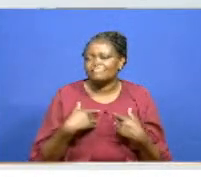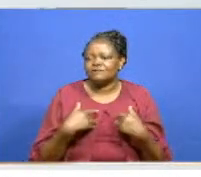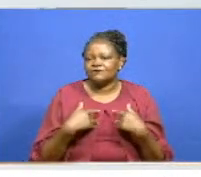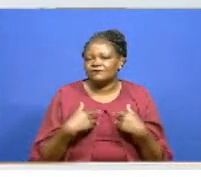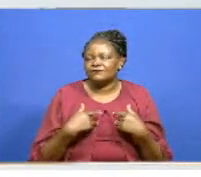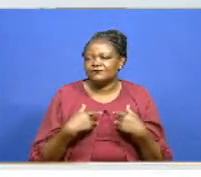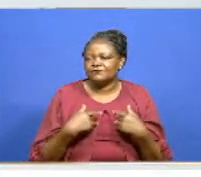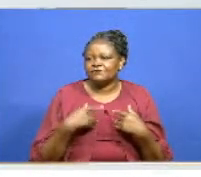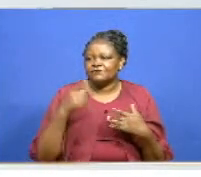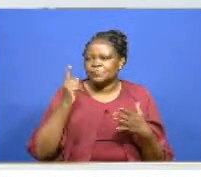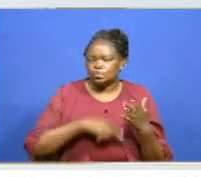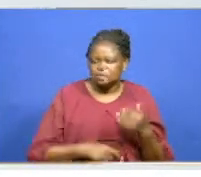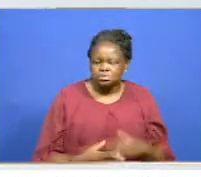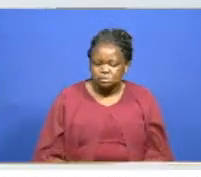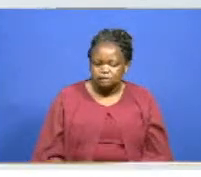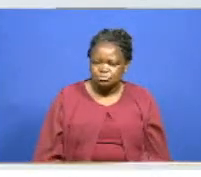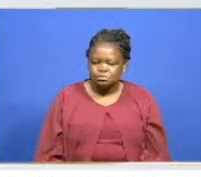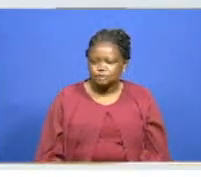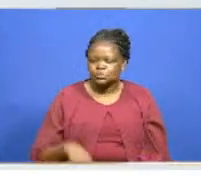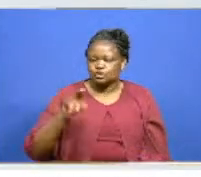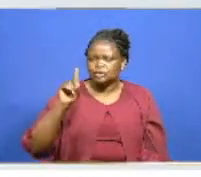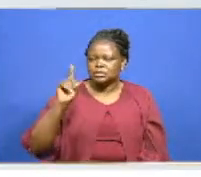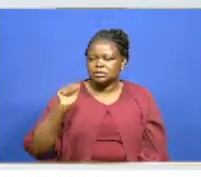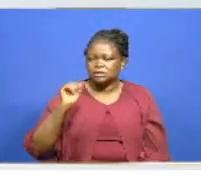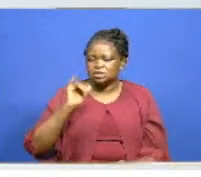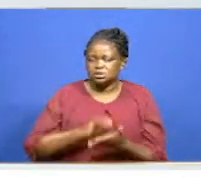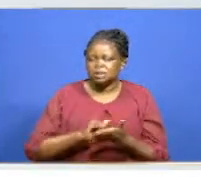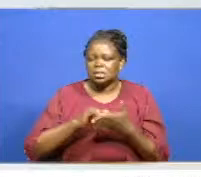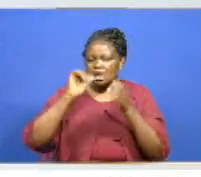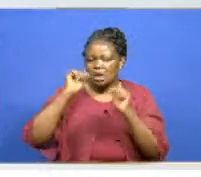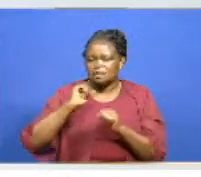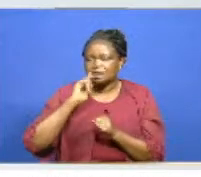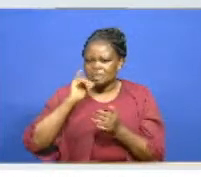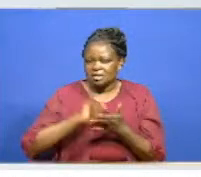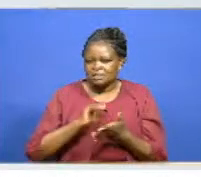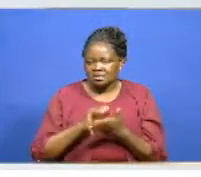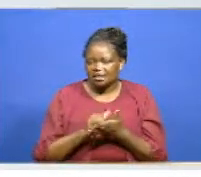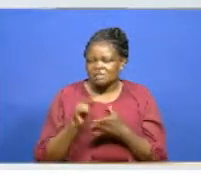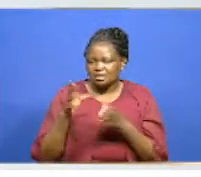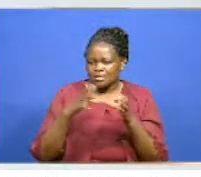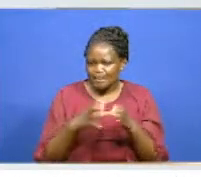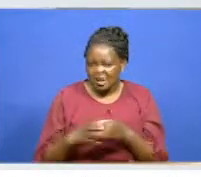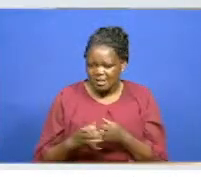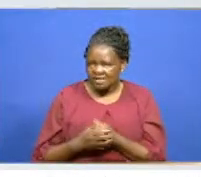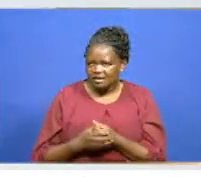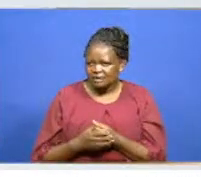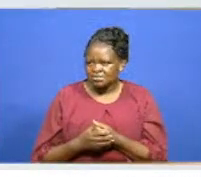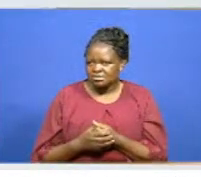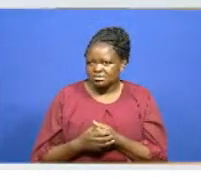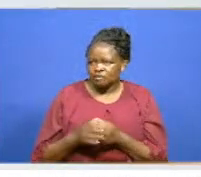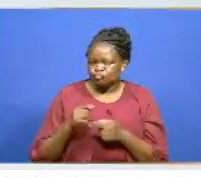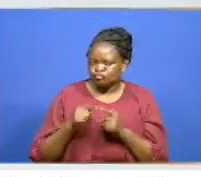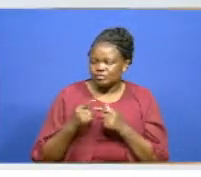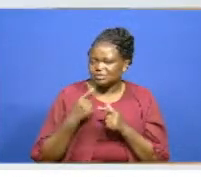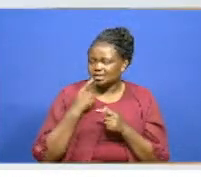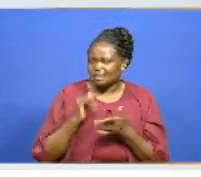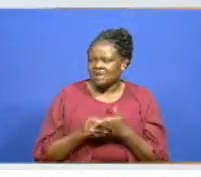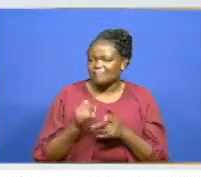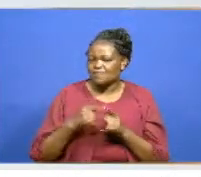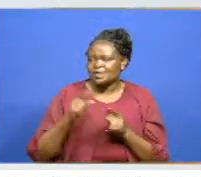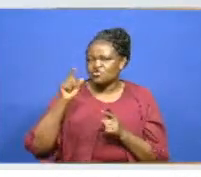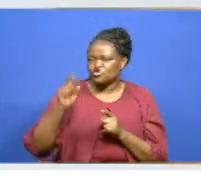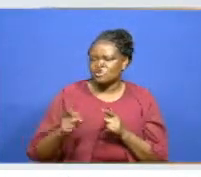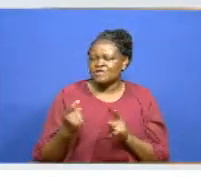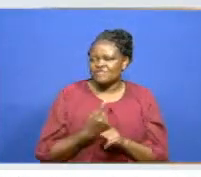kikombe kimoja kama ile chama chake cha UDA, ili waweze kusema ya kwamba vyama hivi vya kujigawa na kusema ni kutoka kwa region